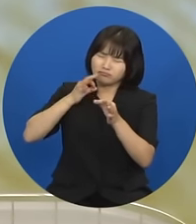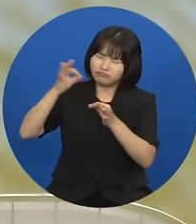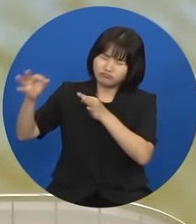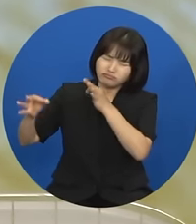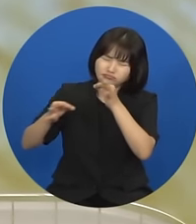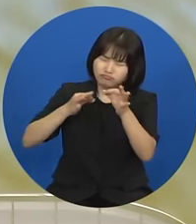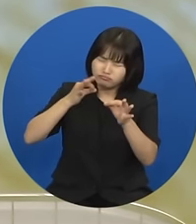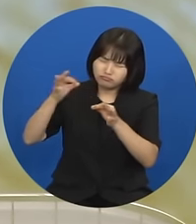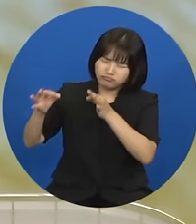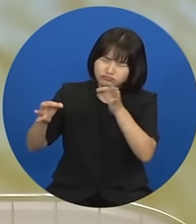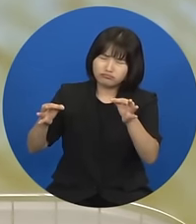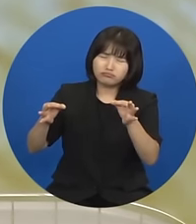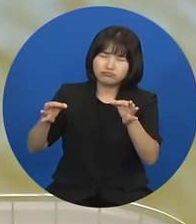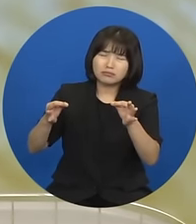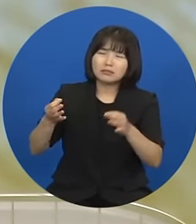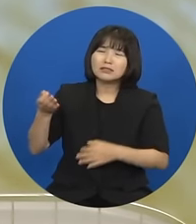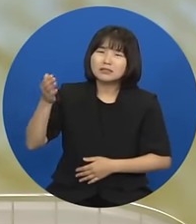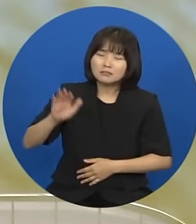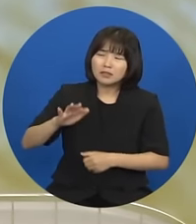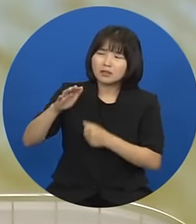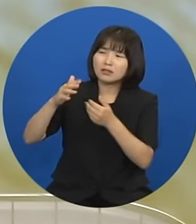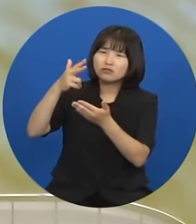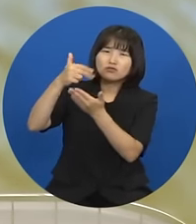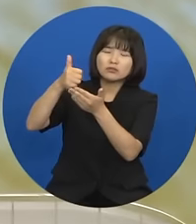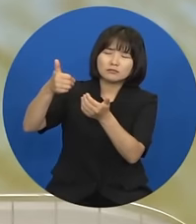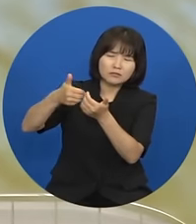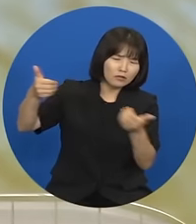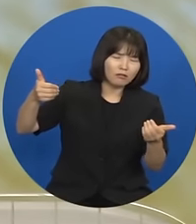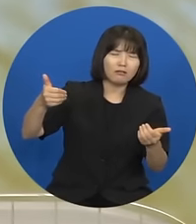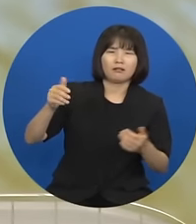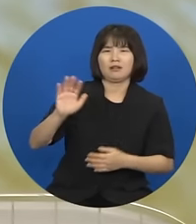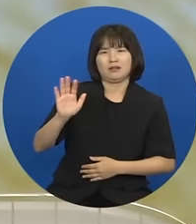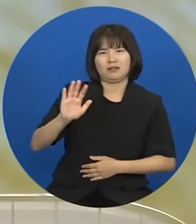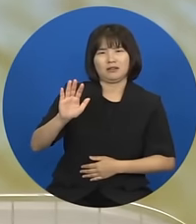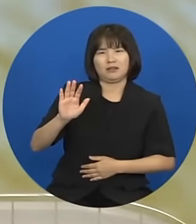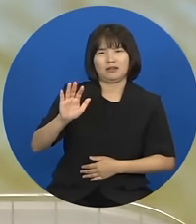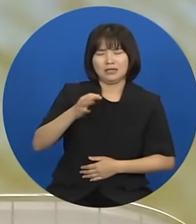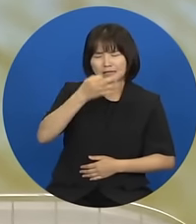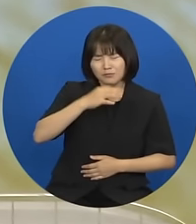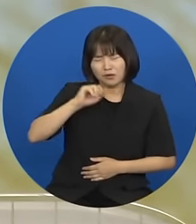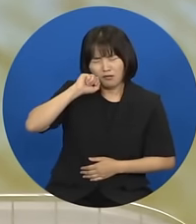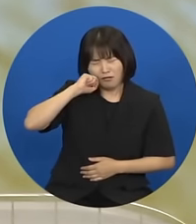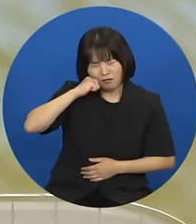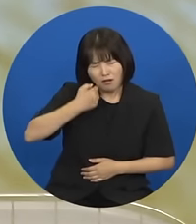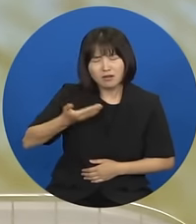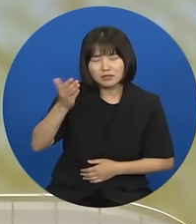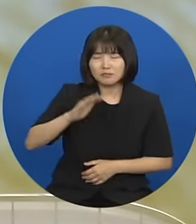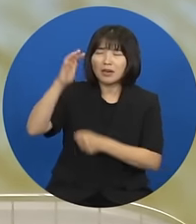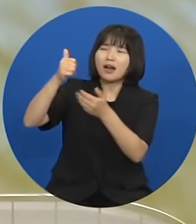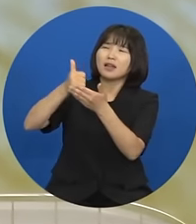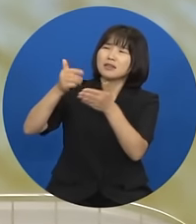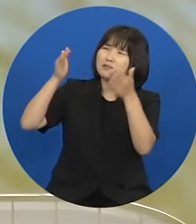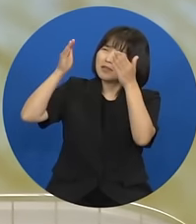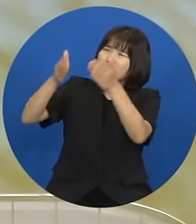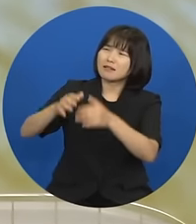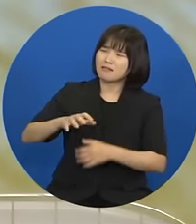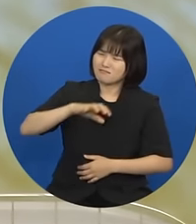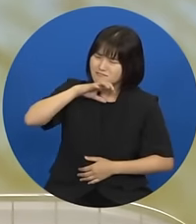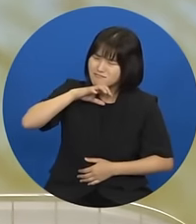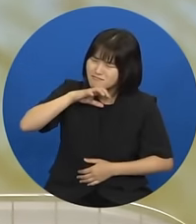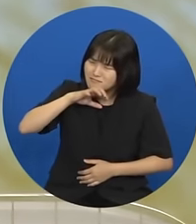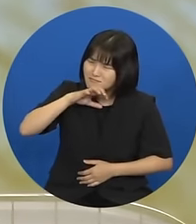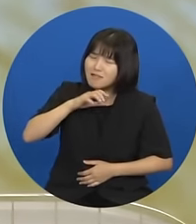부르짖을지언정 주님을 떠나지 않습니다. 아무리 힘들고 어려워도 하나님을 향하여 손가락질을